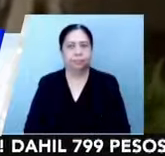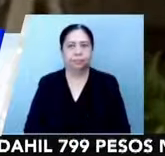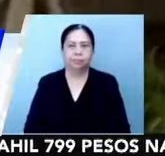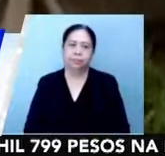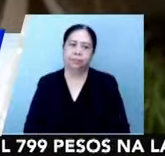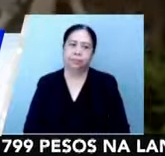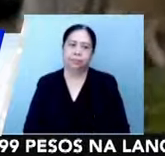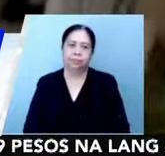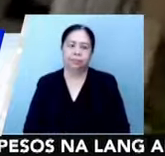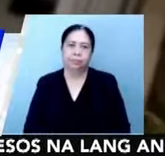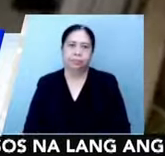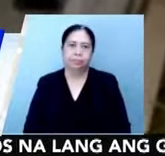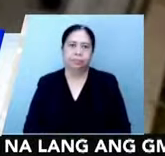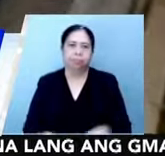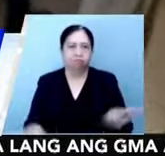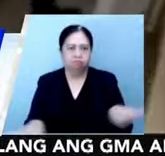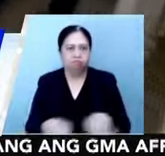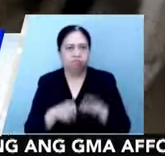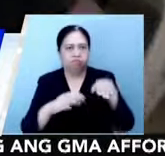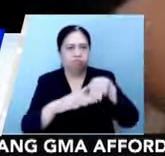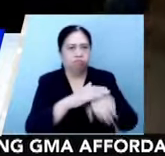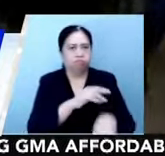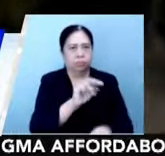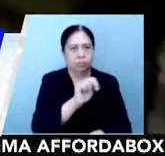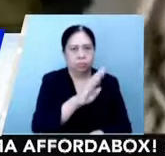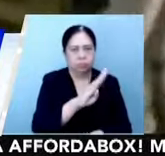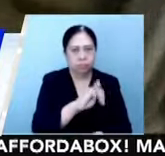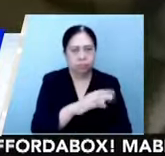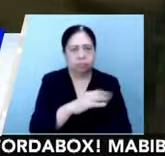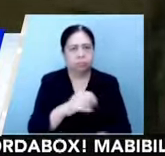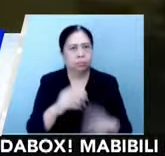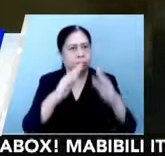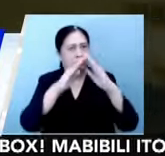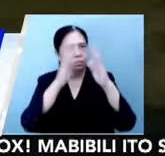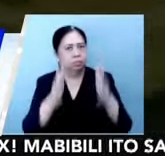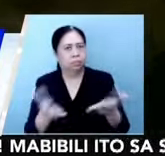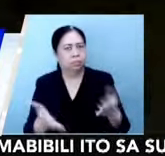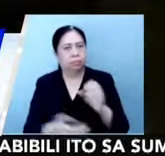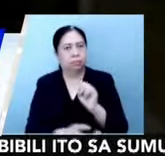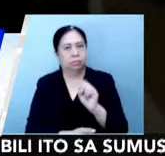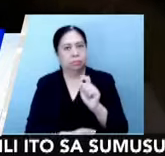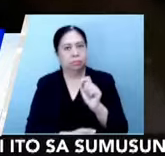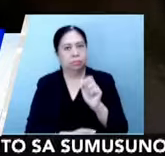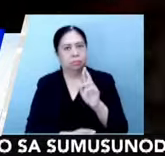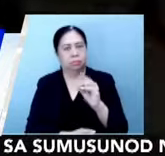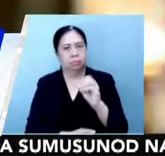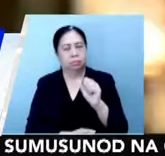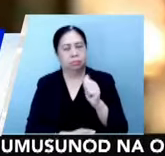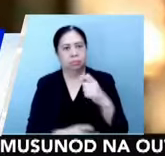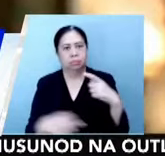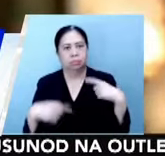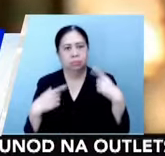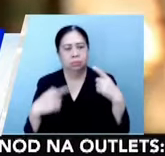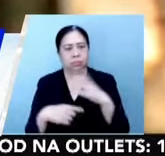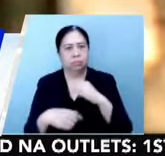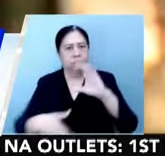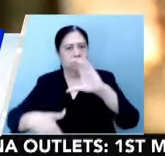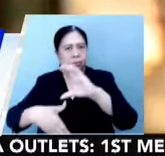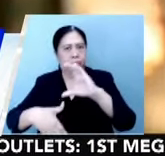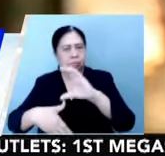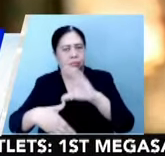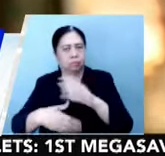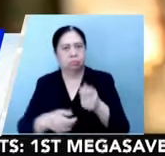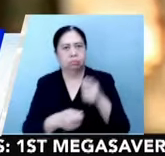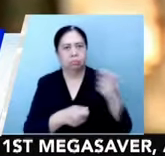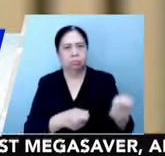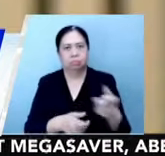Sabay na sinalakay ng mga ahente ng NBI ang isang bahay sa Santa Rosa, Laguna at isang bahay sa Caloocan City para isilbi ang warrant